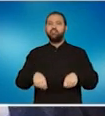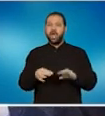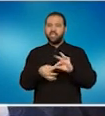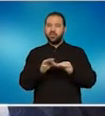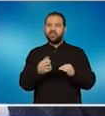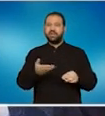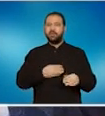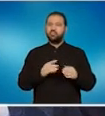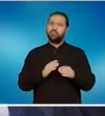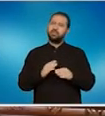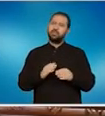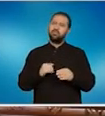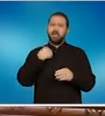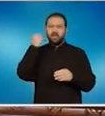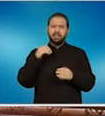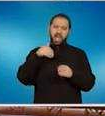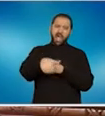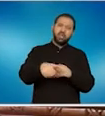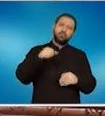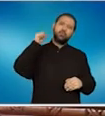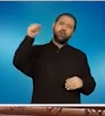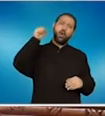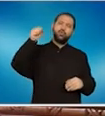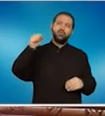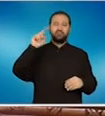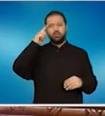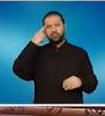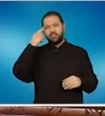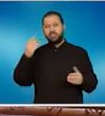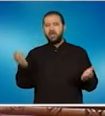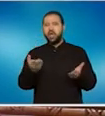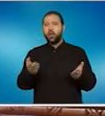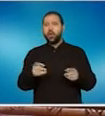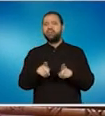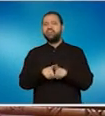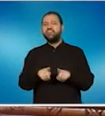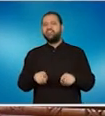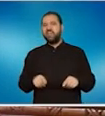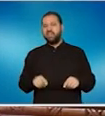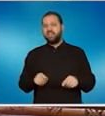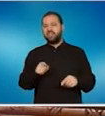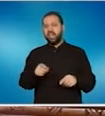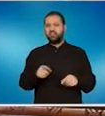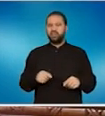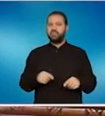în 1989. Știm de fapt că orice astfel de încarcerare nu era doar un episod